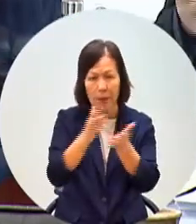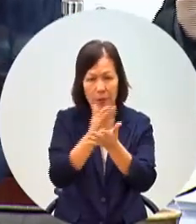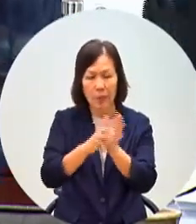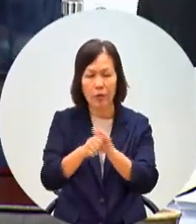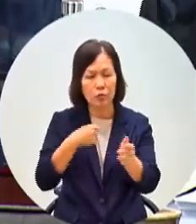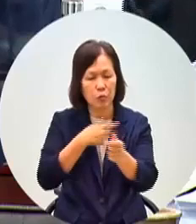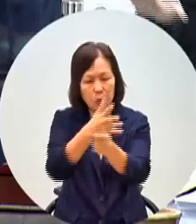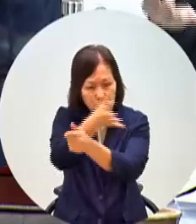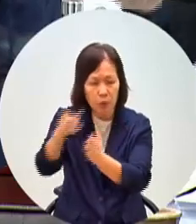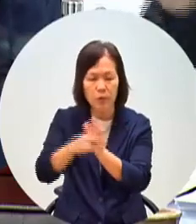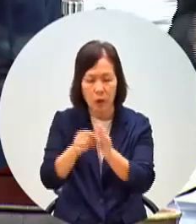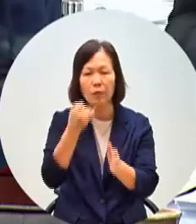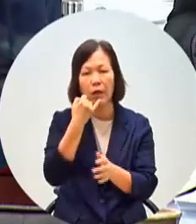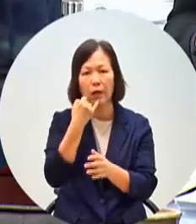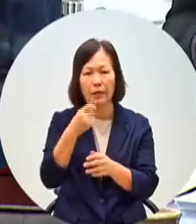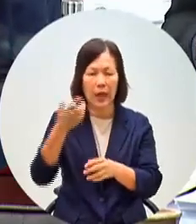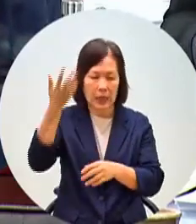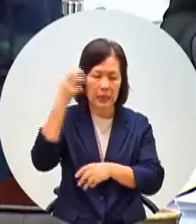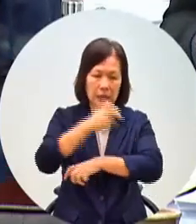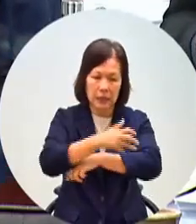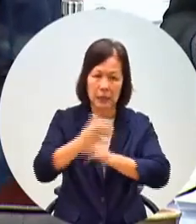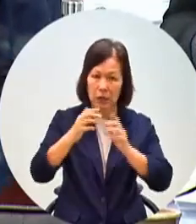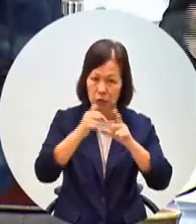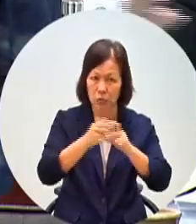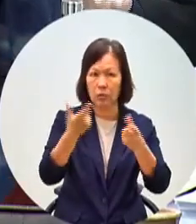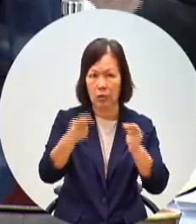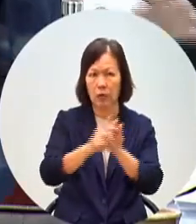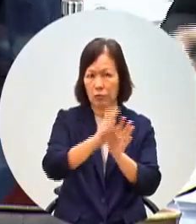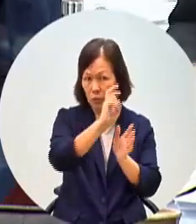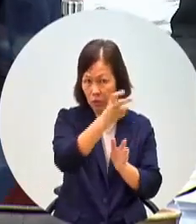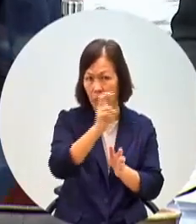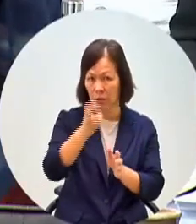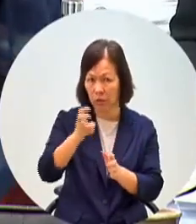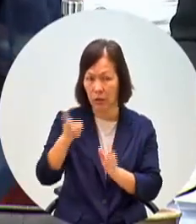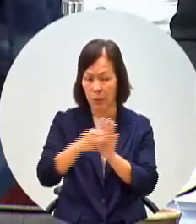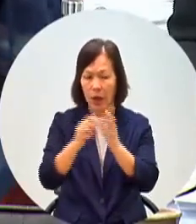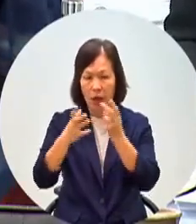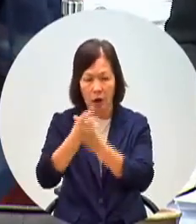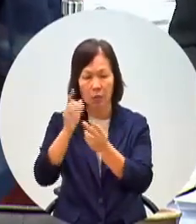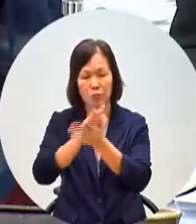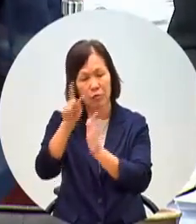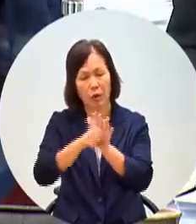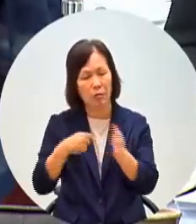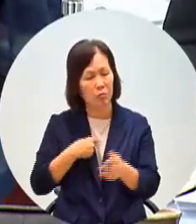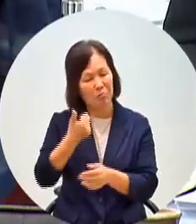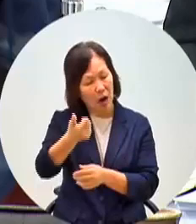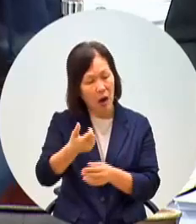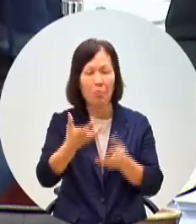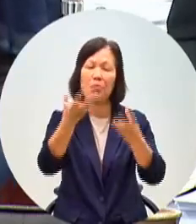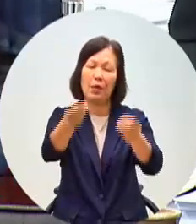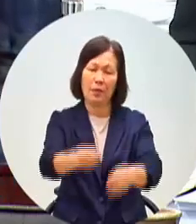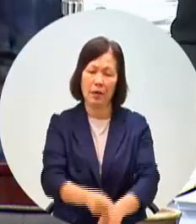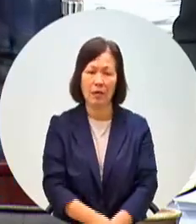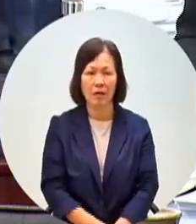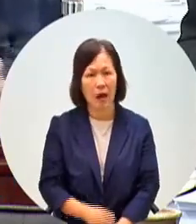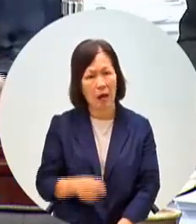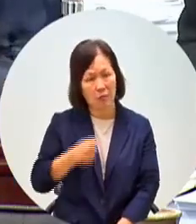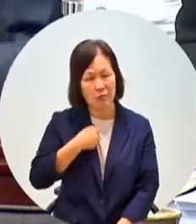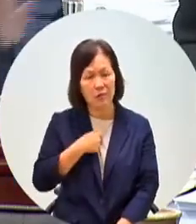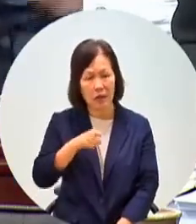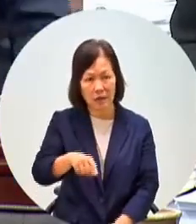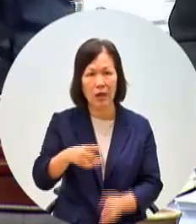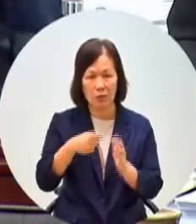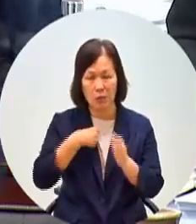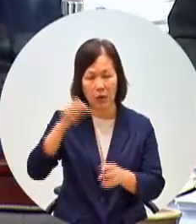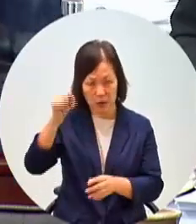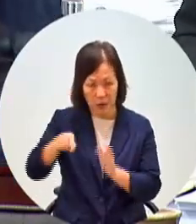都可以查到，我们以前县区就是20万。 是啦， 分头评了无较好呢。 是啦，我知啦。啊，我答应